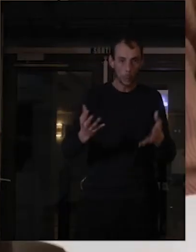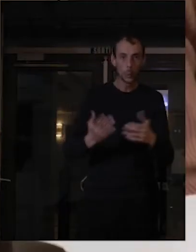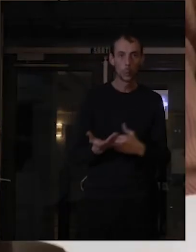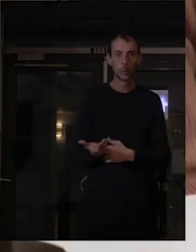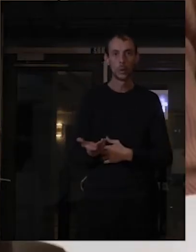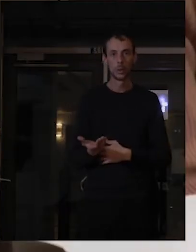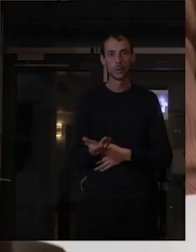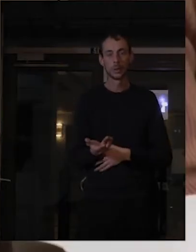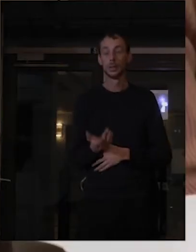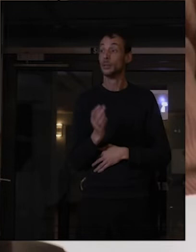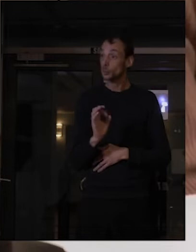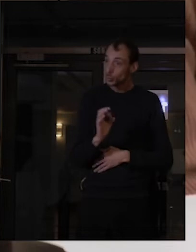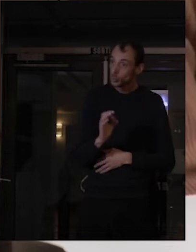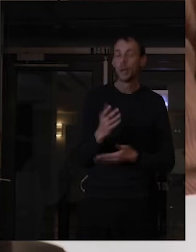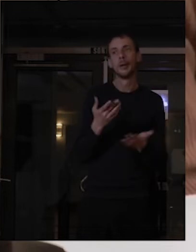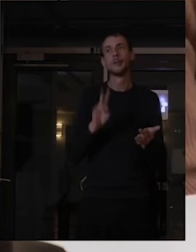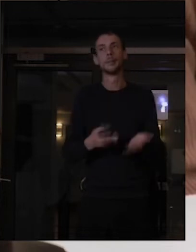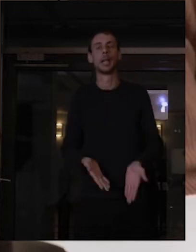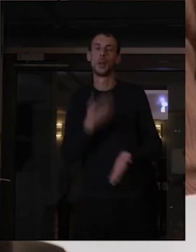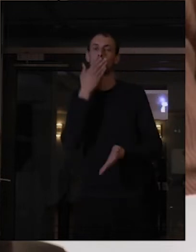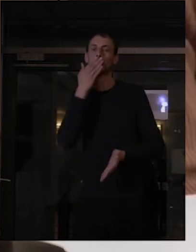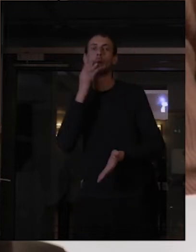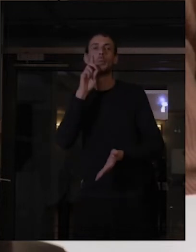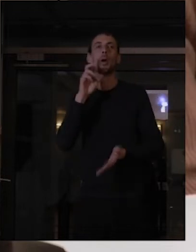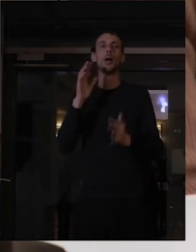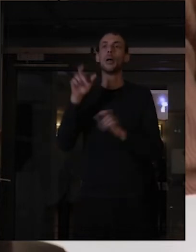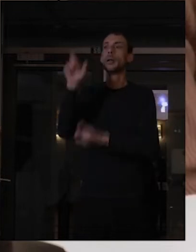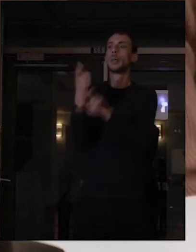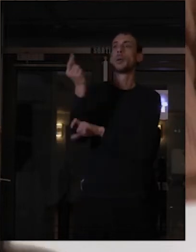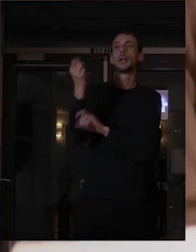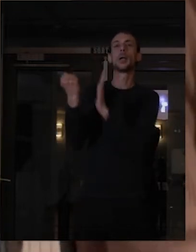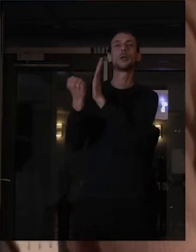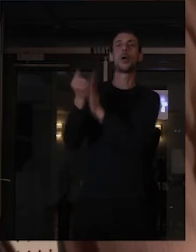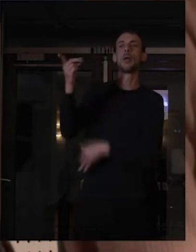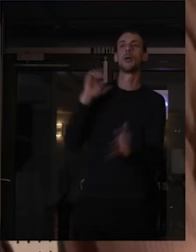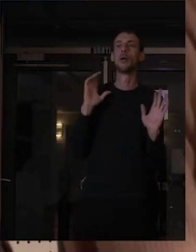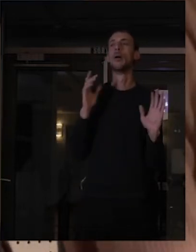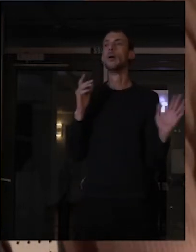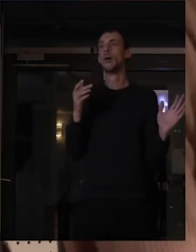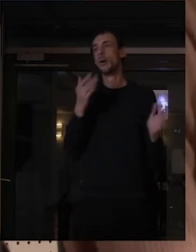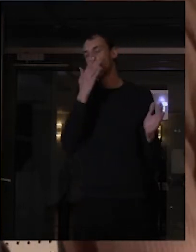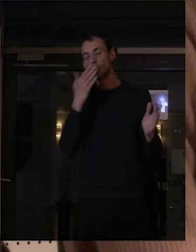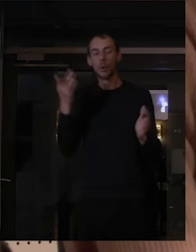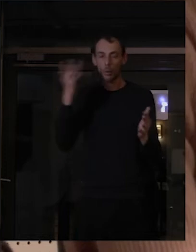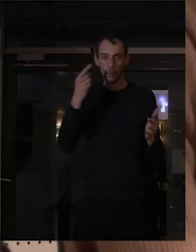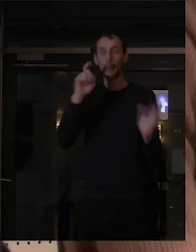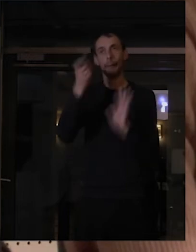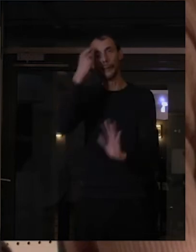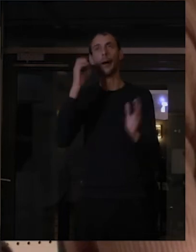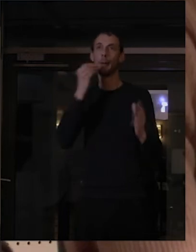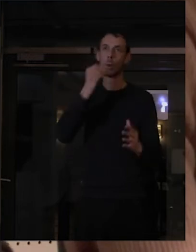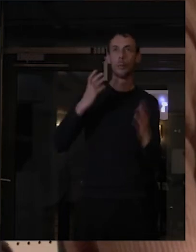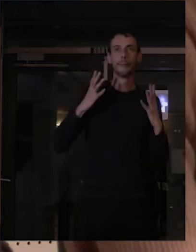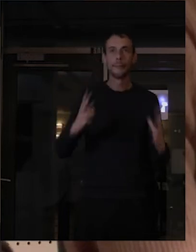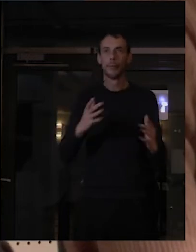puisque les acteurs principaux du marché du sponsoring se sont enfin mobilisés, ont enfin compris qu'il y avait des femmes qui pratiquaient